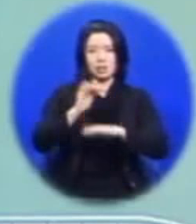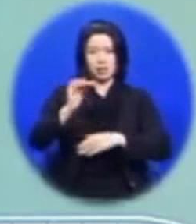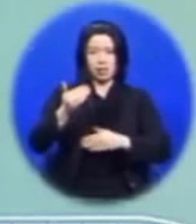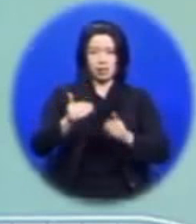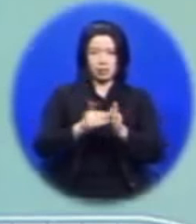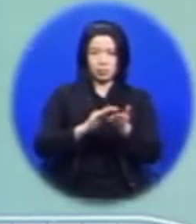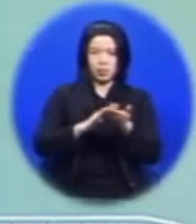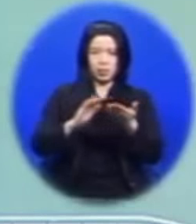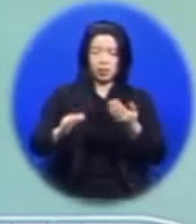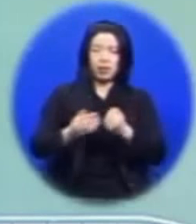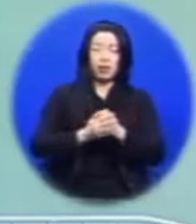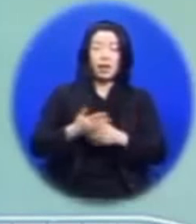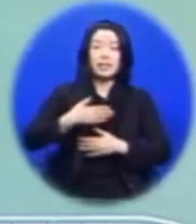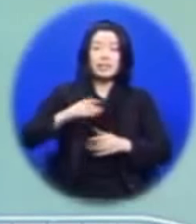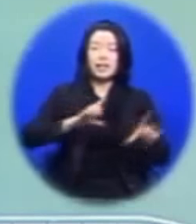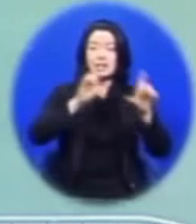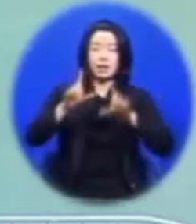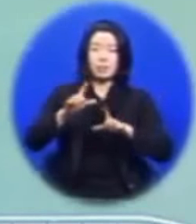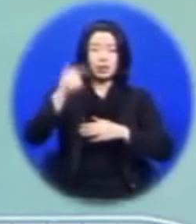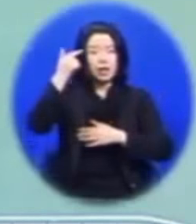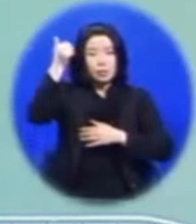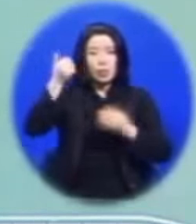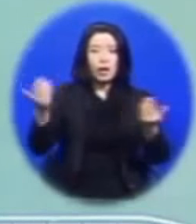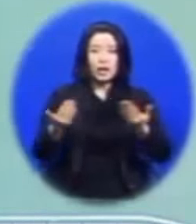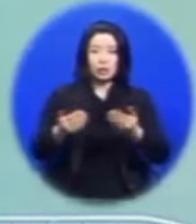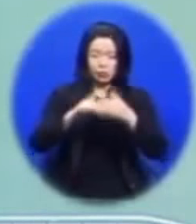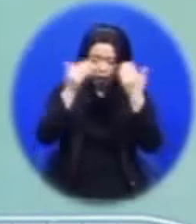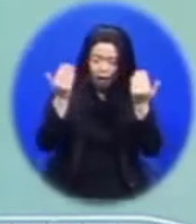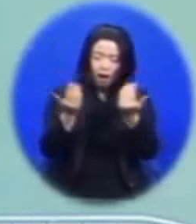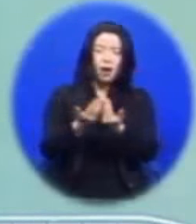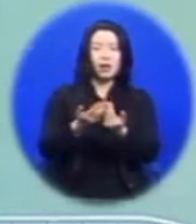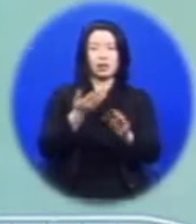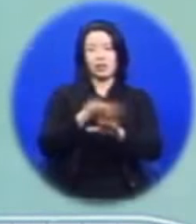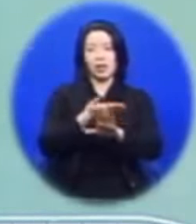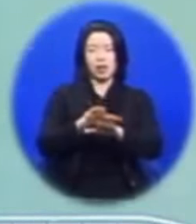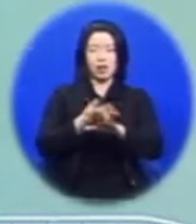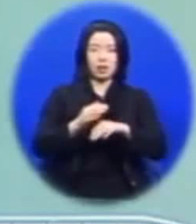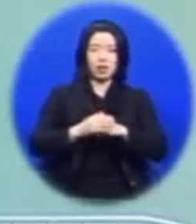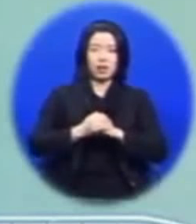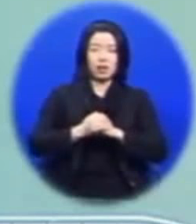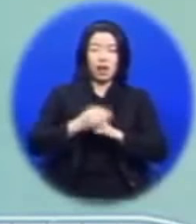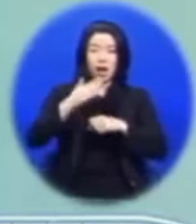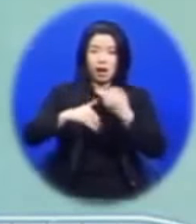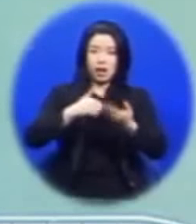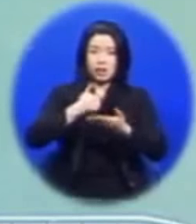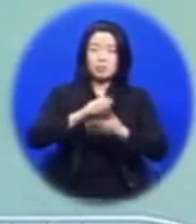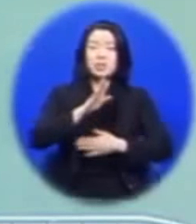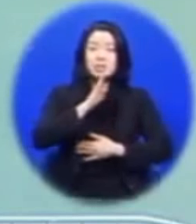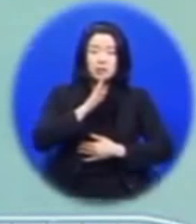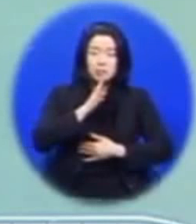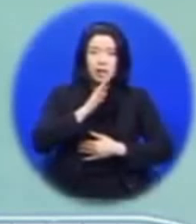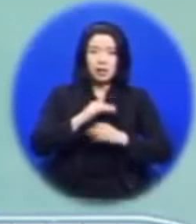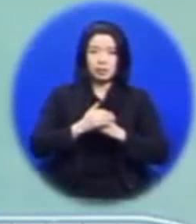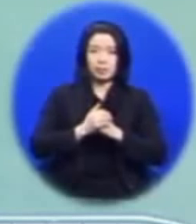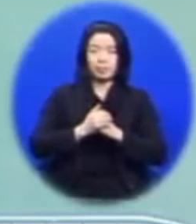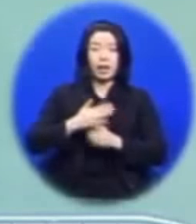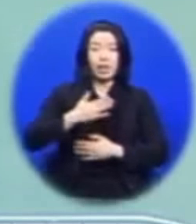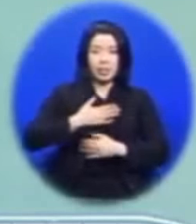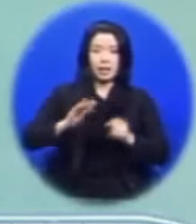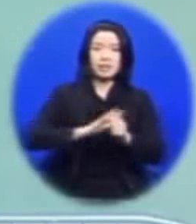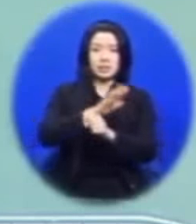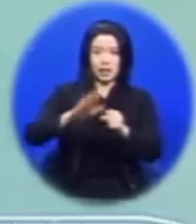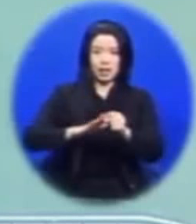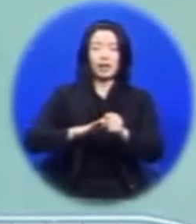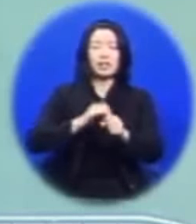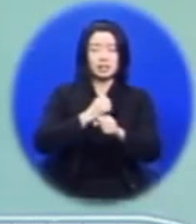버렸어요 제 삶도 제 목회도 다 달라져 버렸어 하나님은 정말 나를